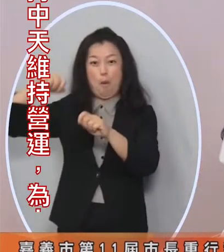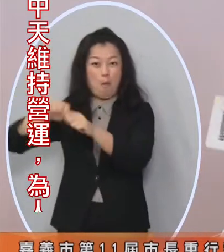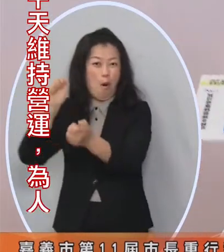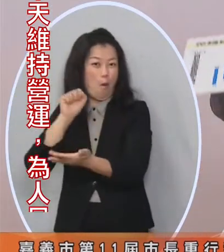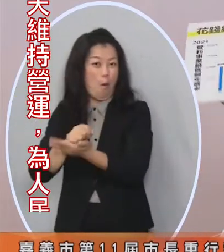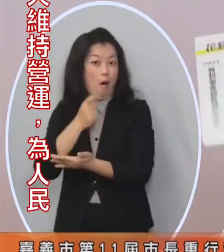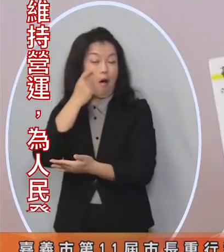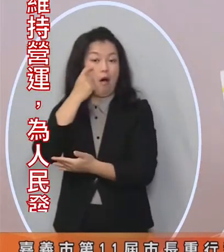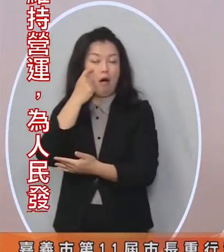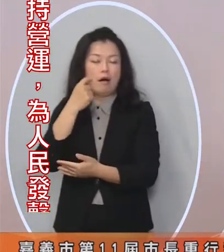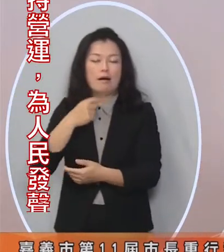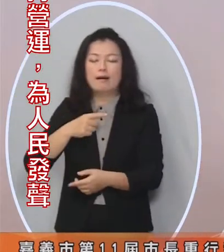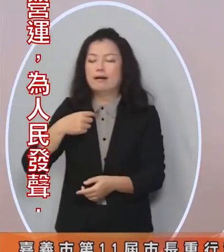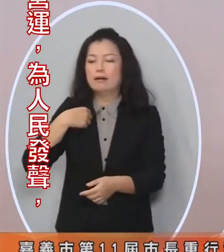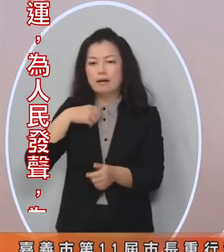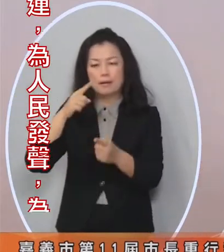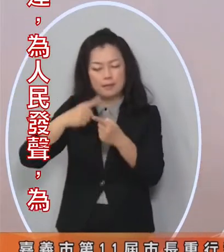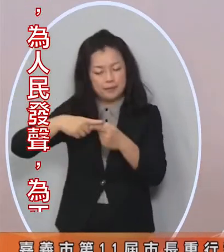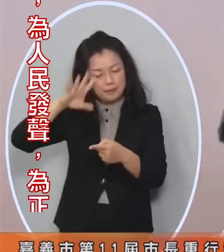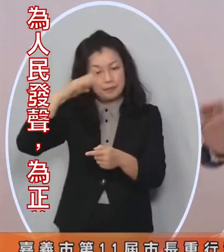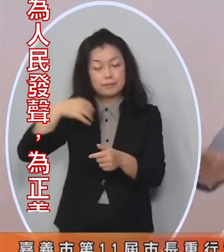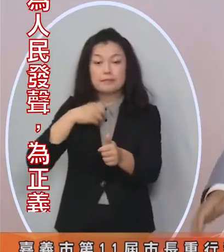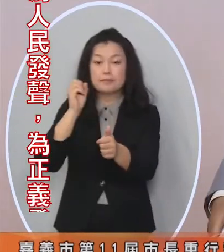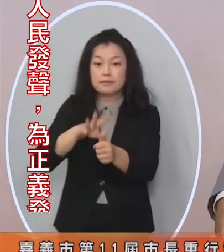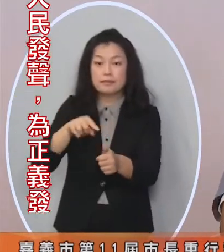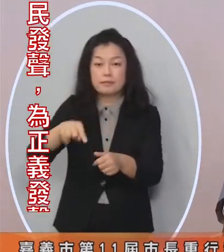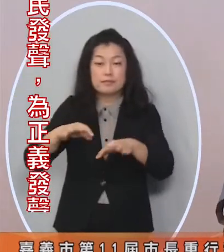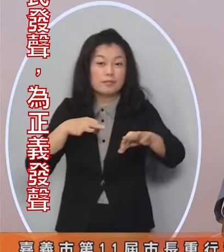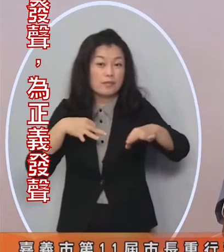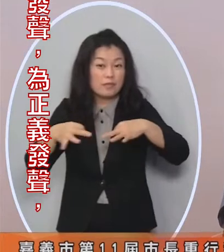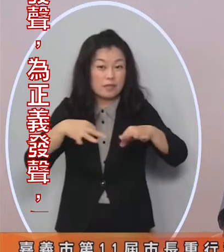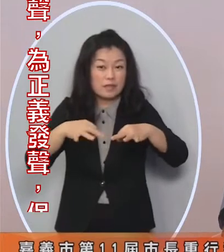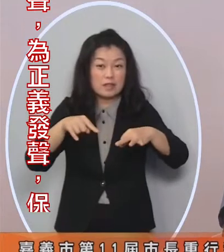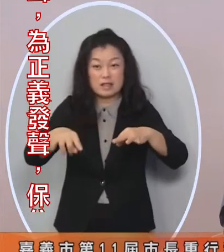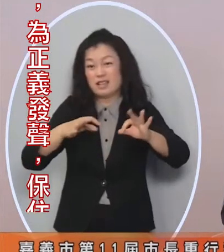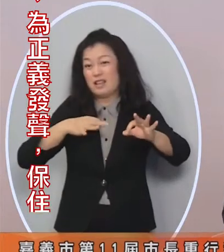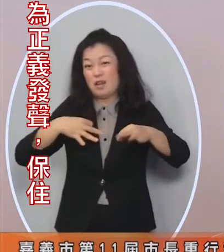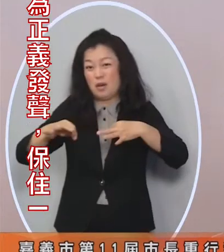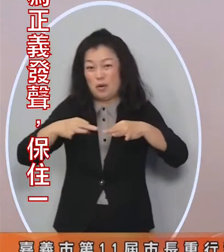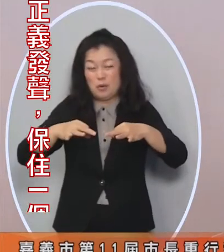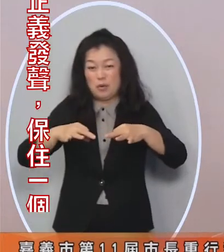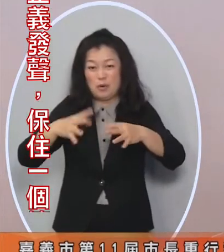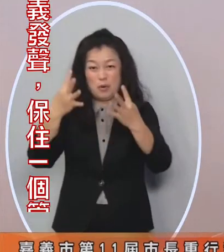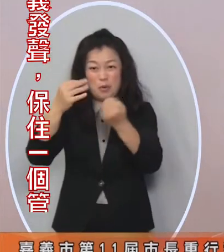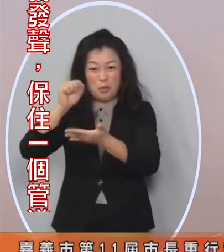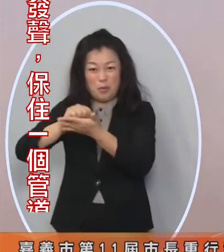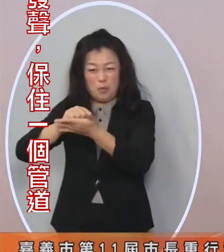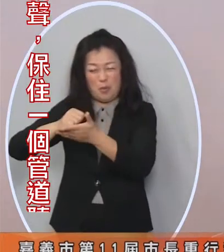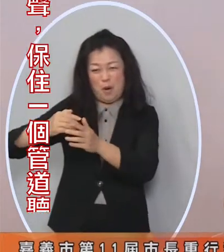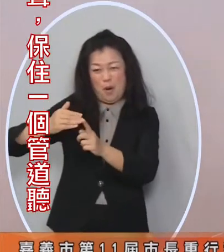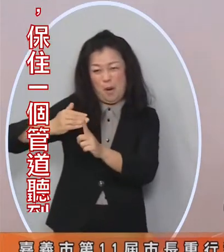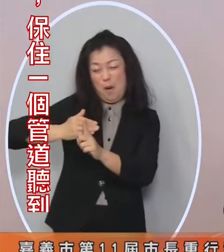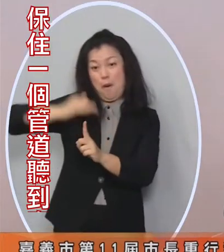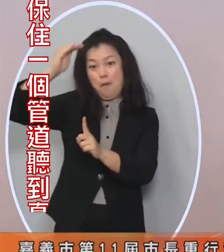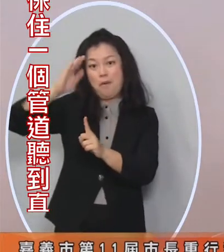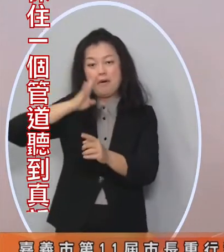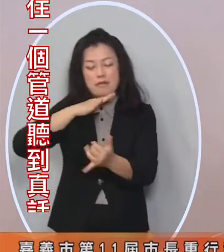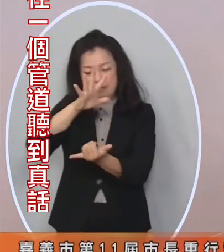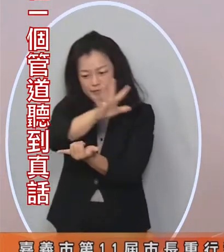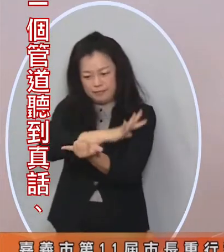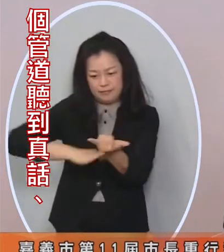告诉大家，营业销售额创历史新高是去年每一个县市都是的。嘉义市营业销售